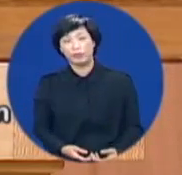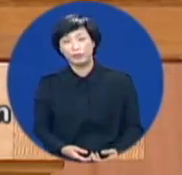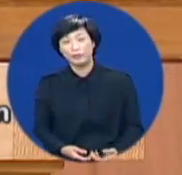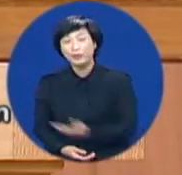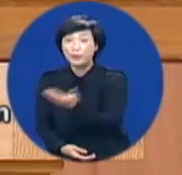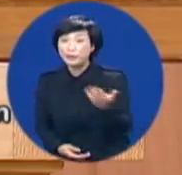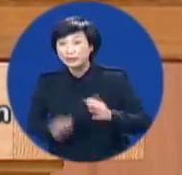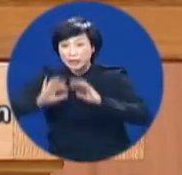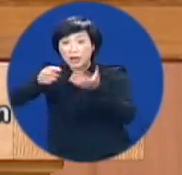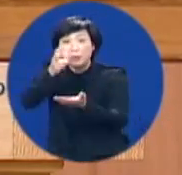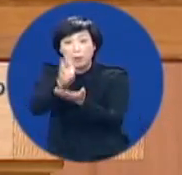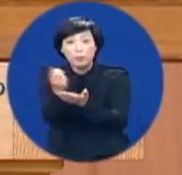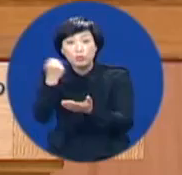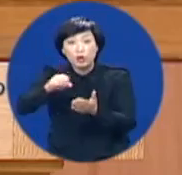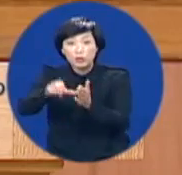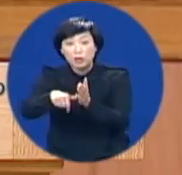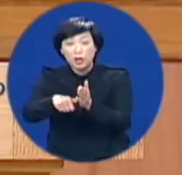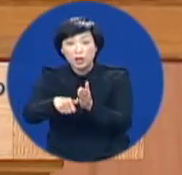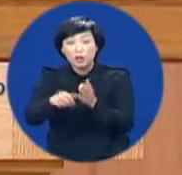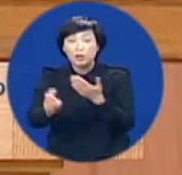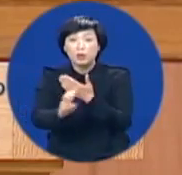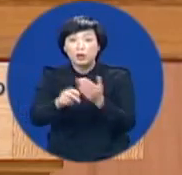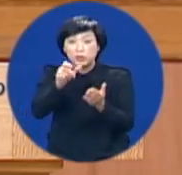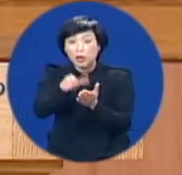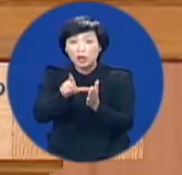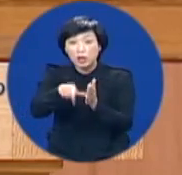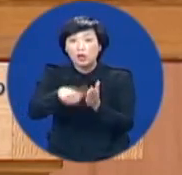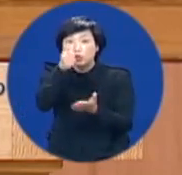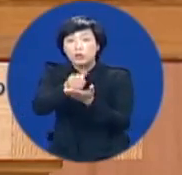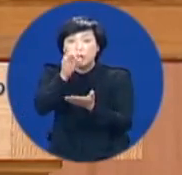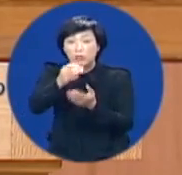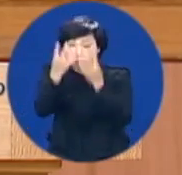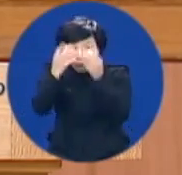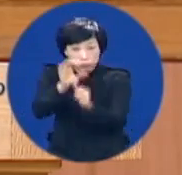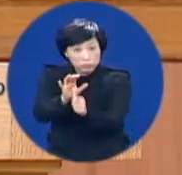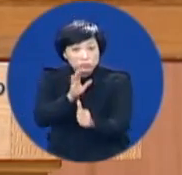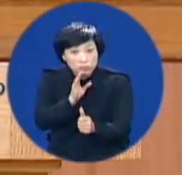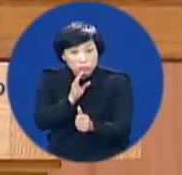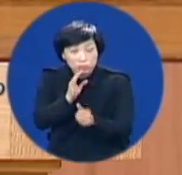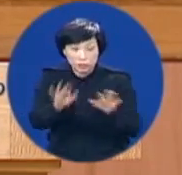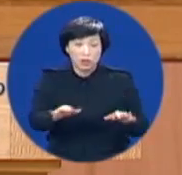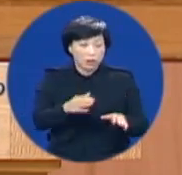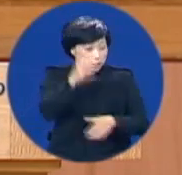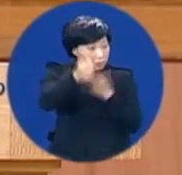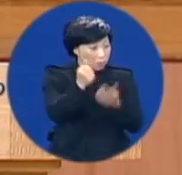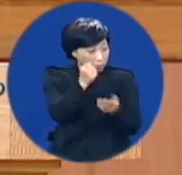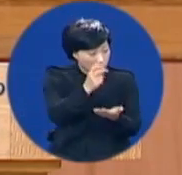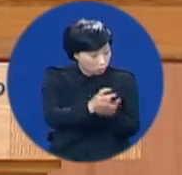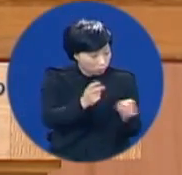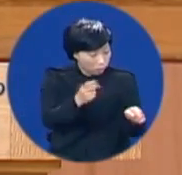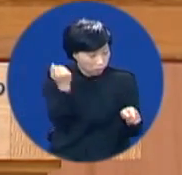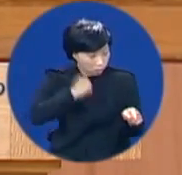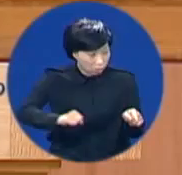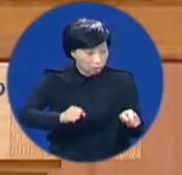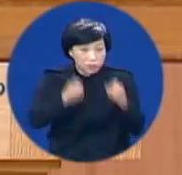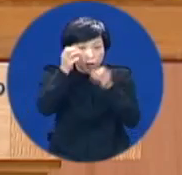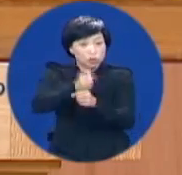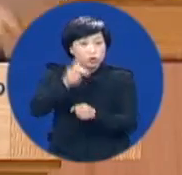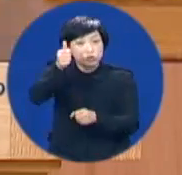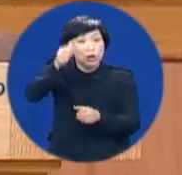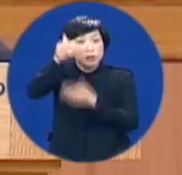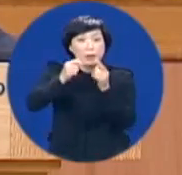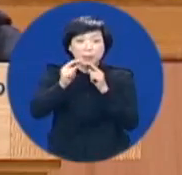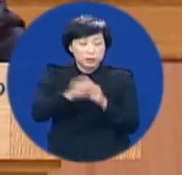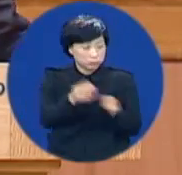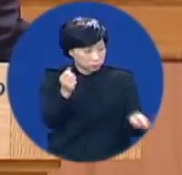어겨도 그 죄값으로 교도소에 가거든 하물며, 하나님의 법을 어기고 창조자의 질서를 파괴한